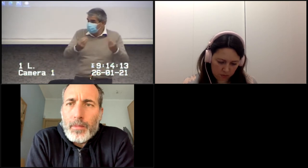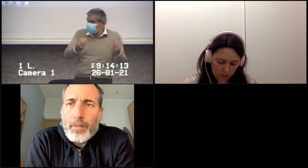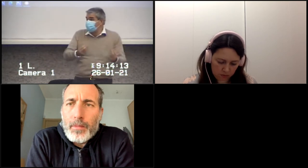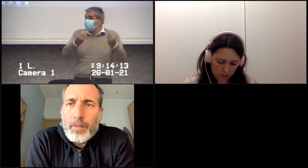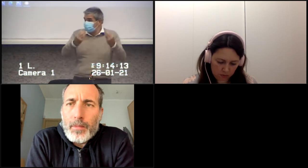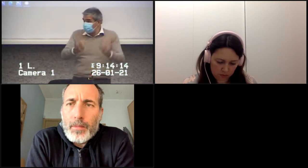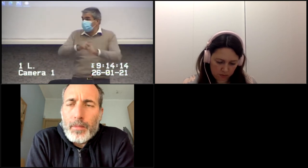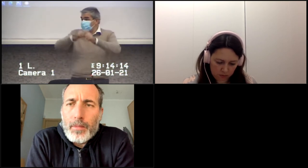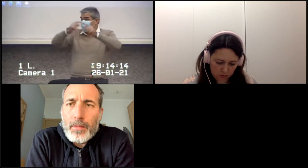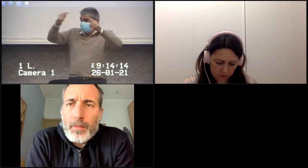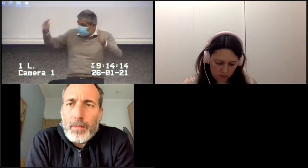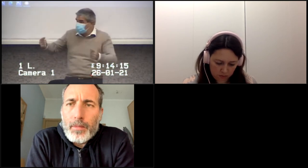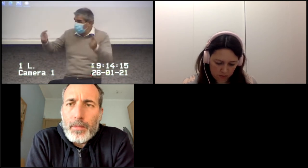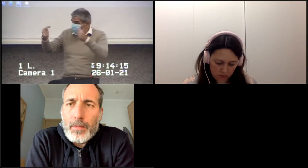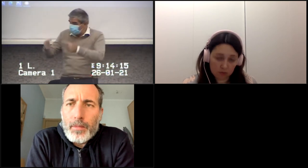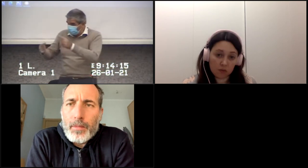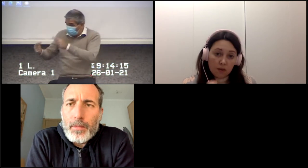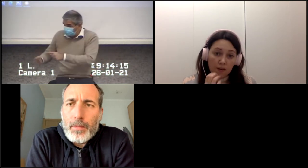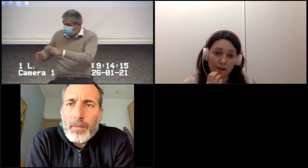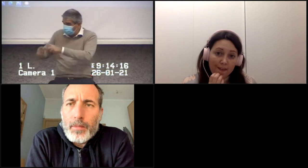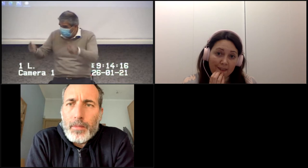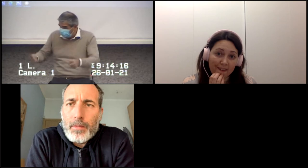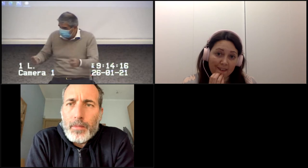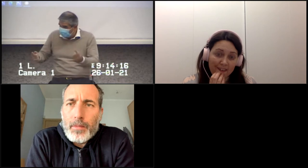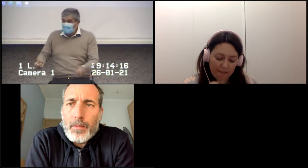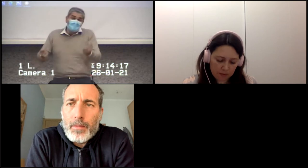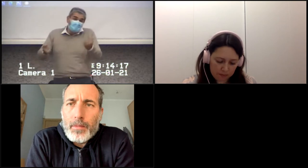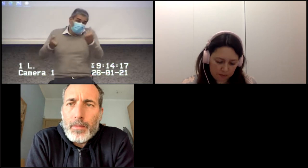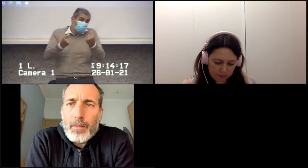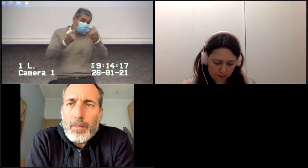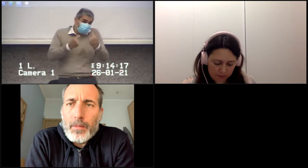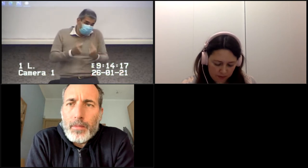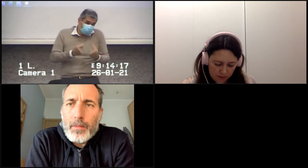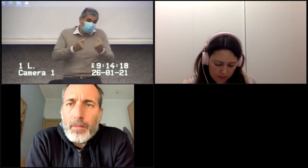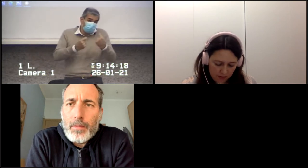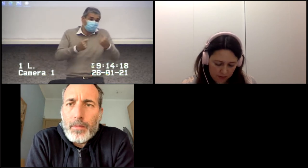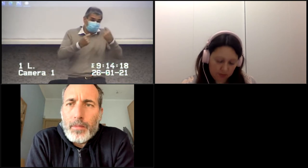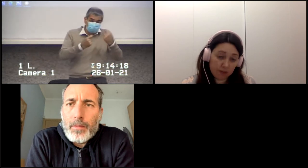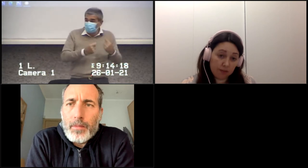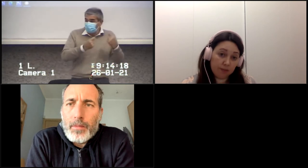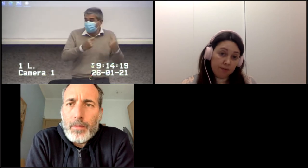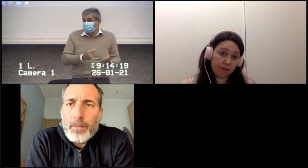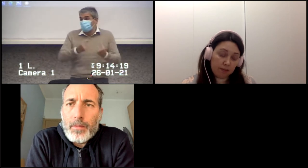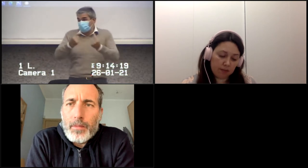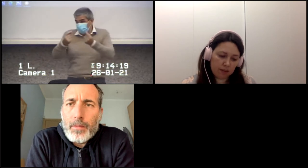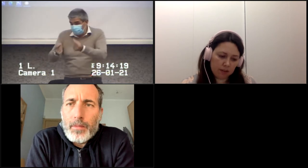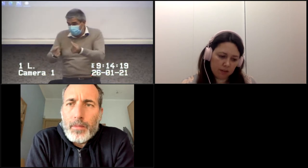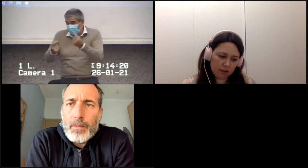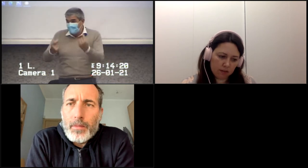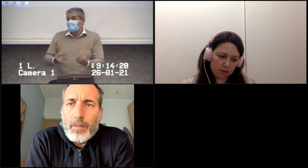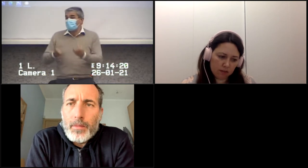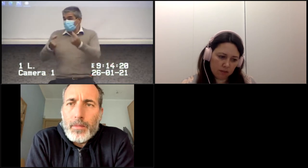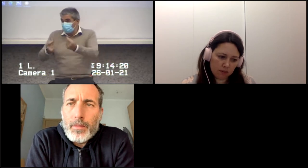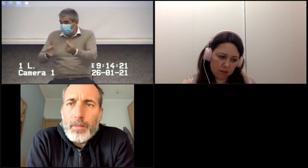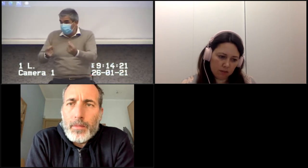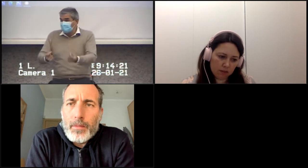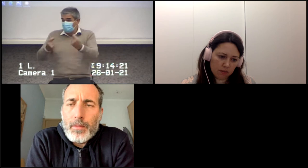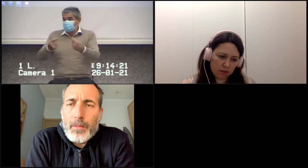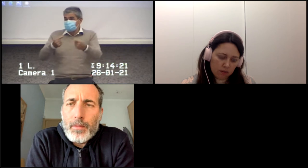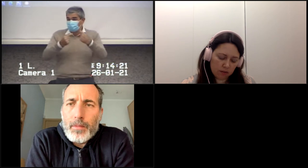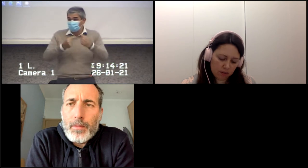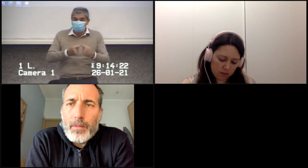già esistente regionale, cioè non esiste un sottoquadro di governo. E quindi spesso è la norma regionale che sopperisce e